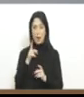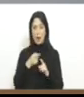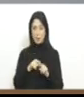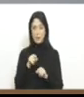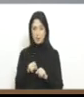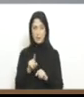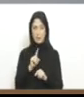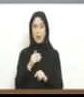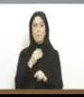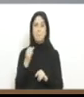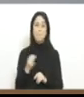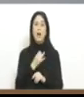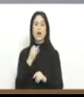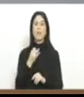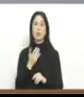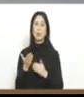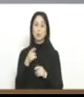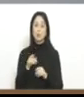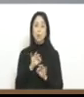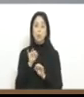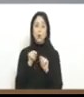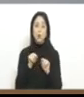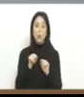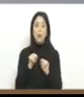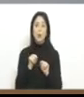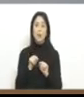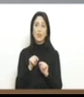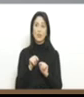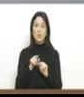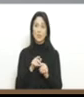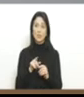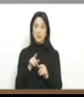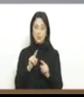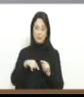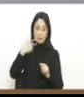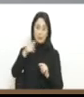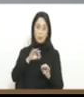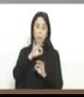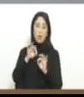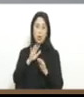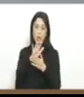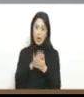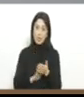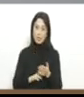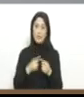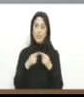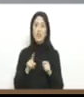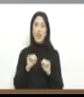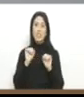ყველას და მაინტერესებს თუ აღნიშნული პროექტებს მომავალ წლისათვის გარდამავალი პროექტებია თუ გაგრძელდება და სხვა რამის